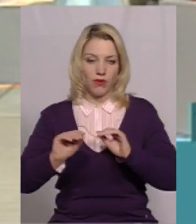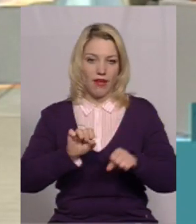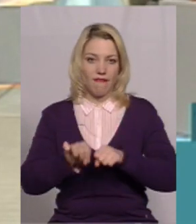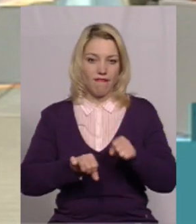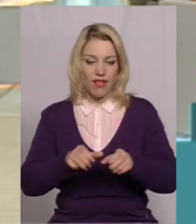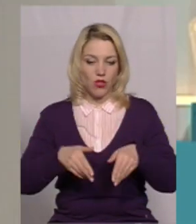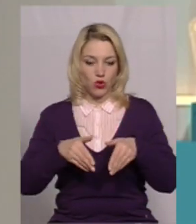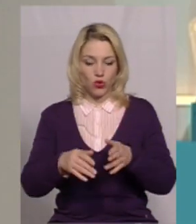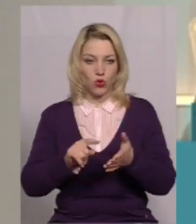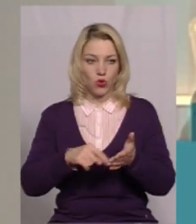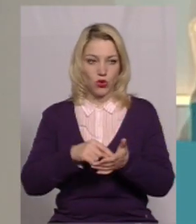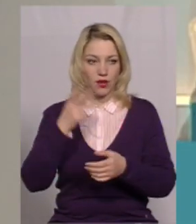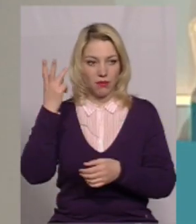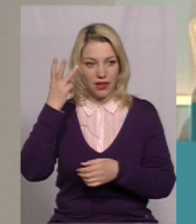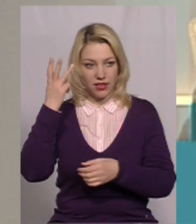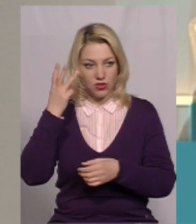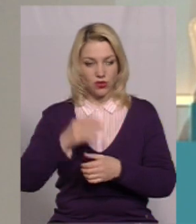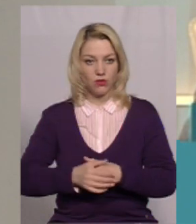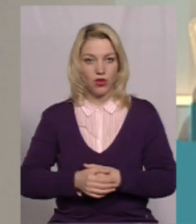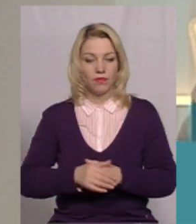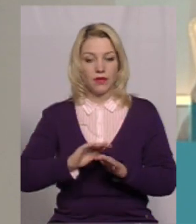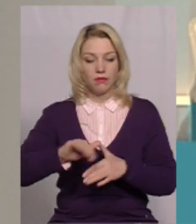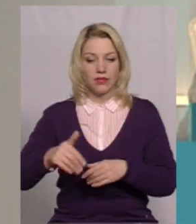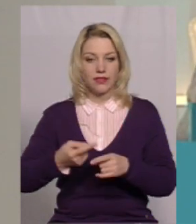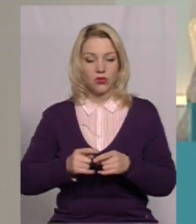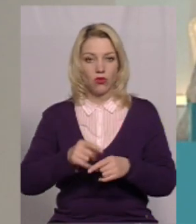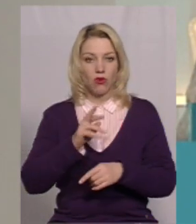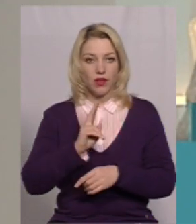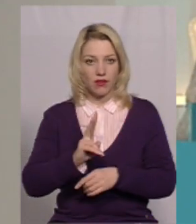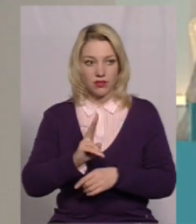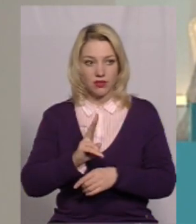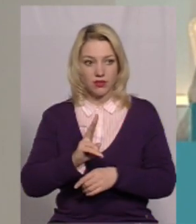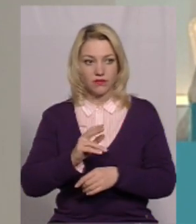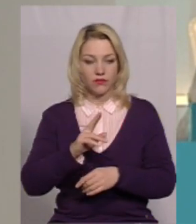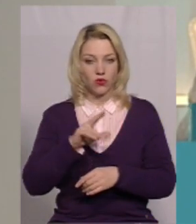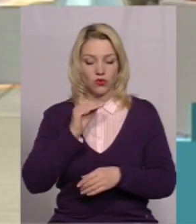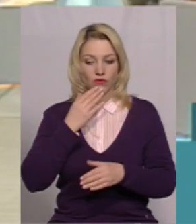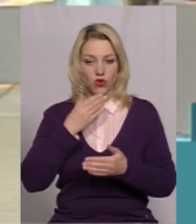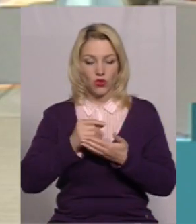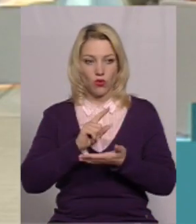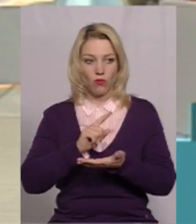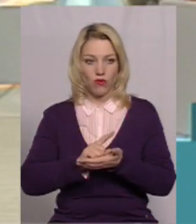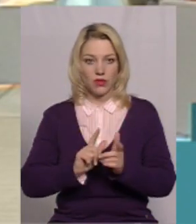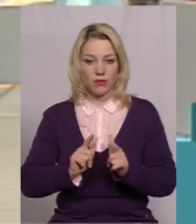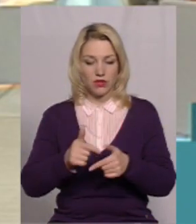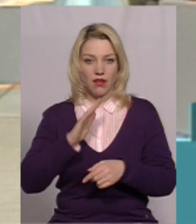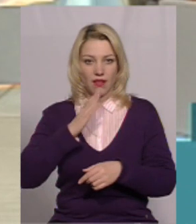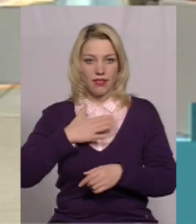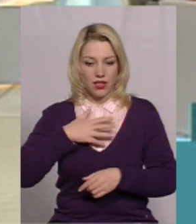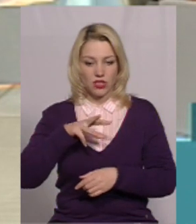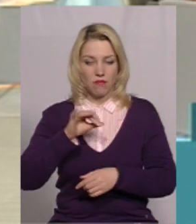велодоріжок у Хмельницькому після того, як до своїх обов'язків приступив